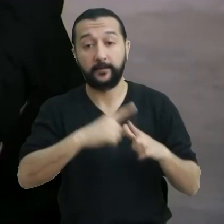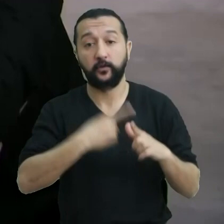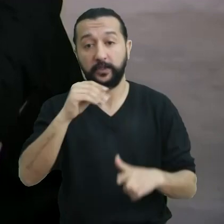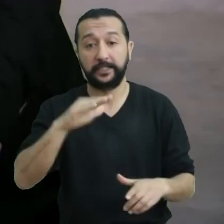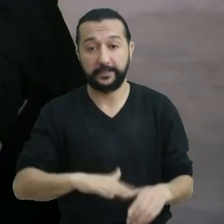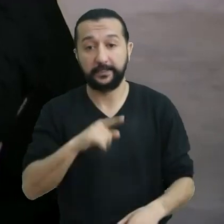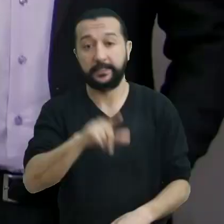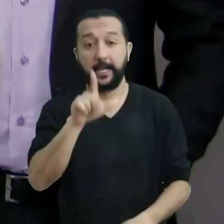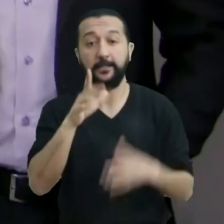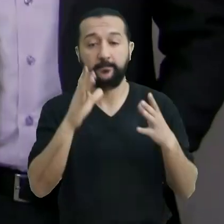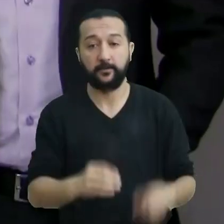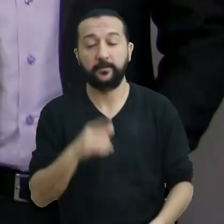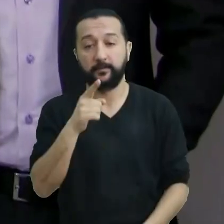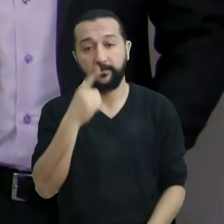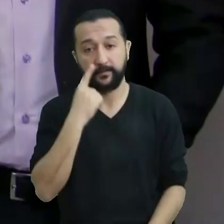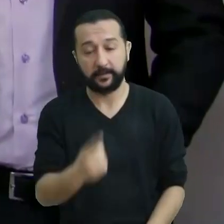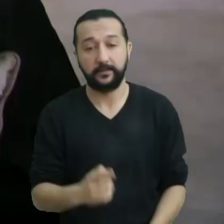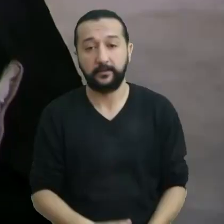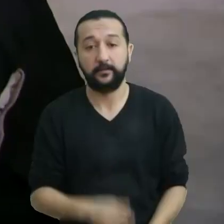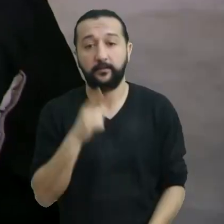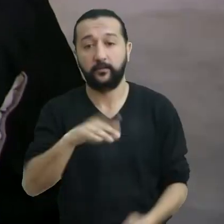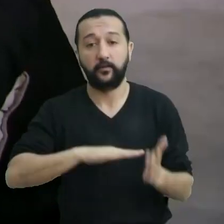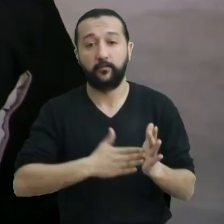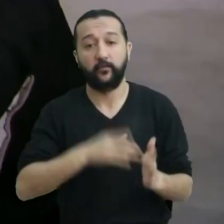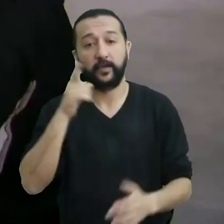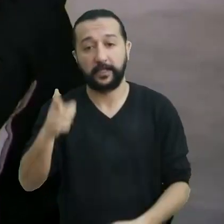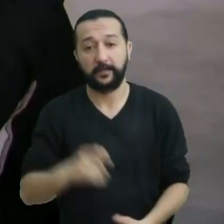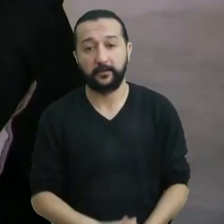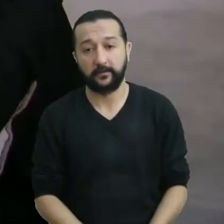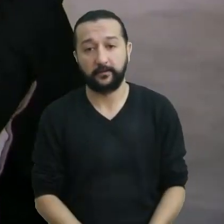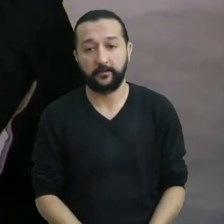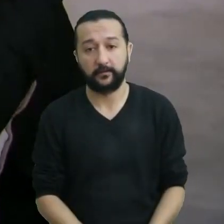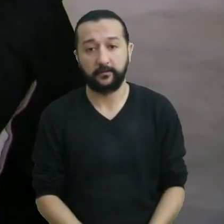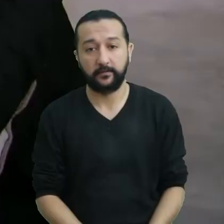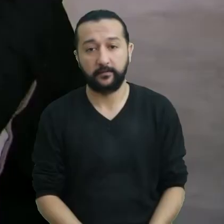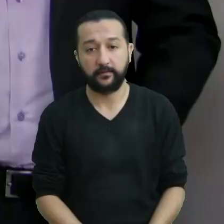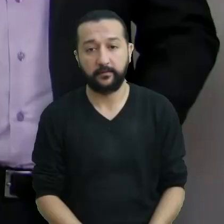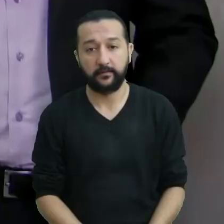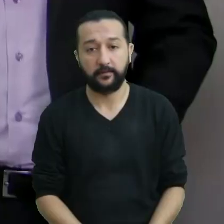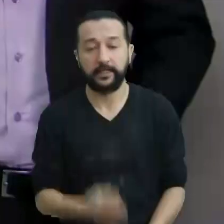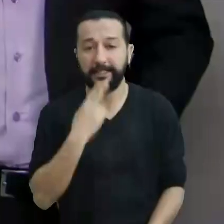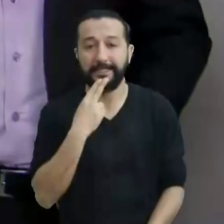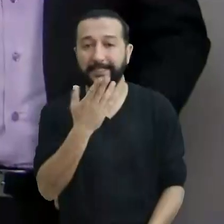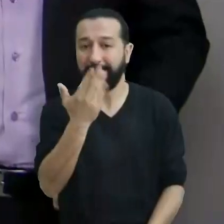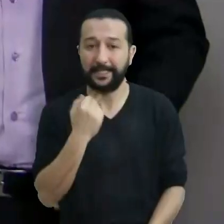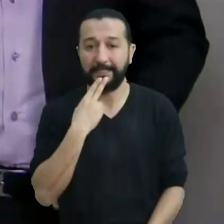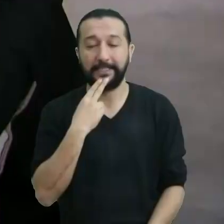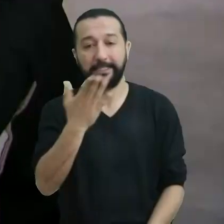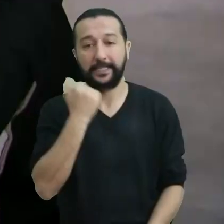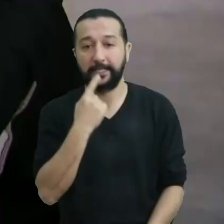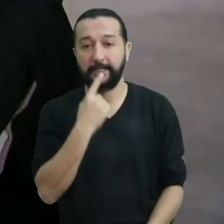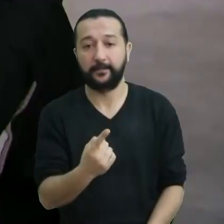cinyer için lazım. Baksana mutfakta. Kız gel buraya, gel buraya